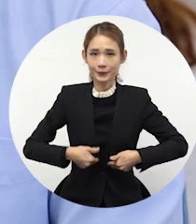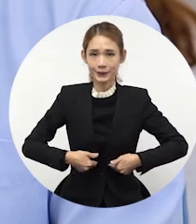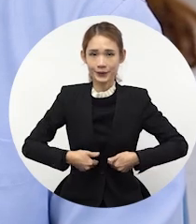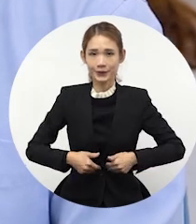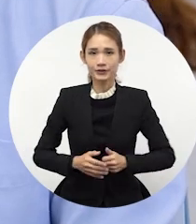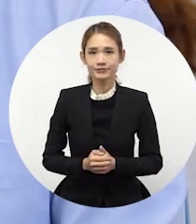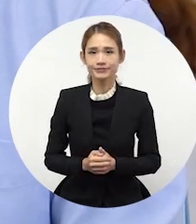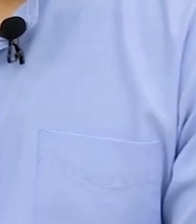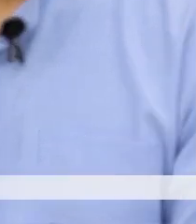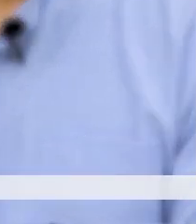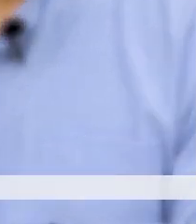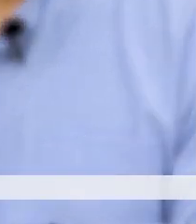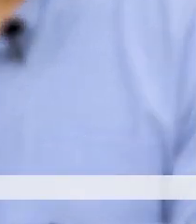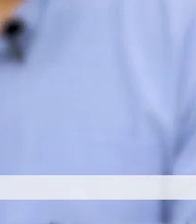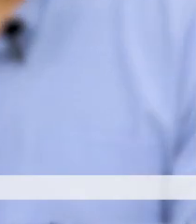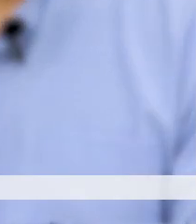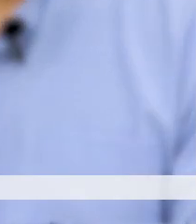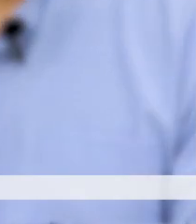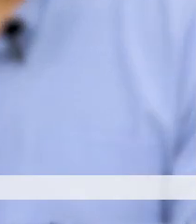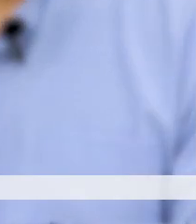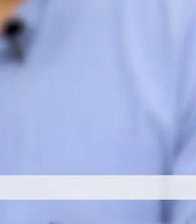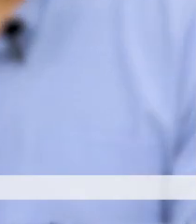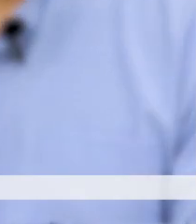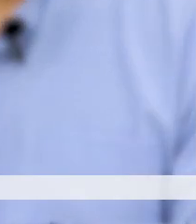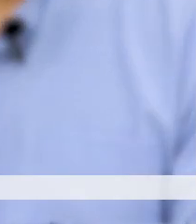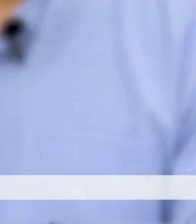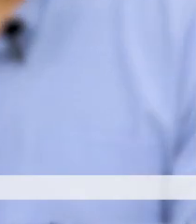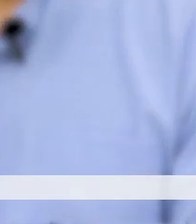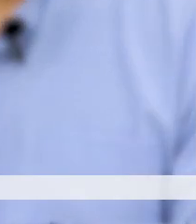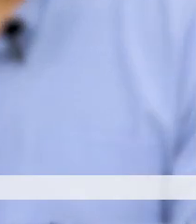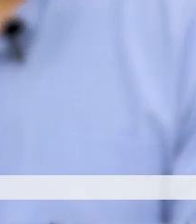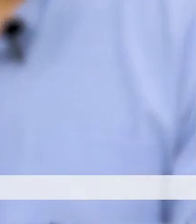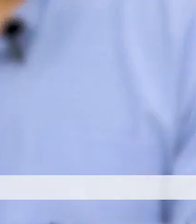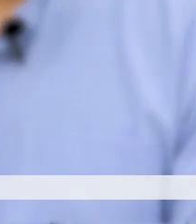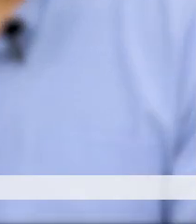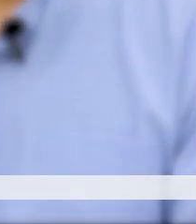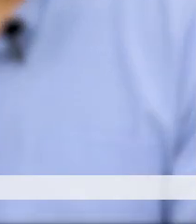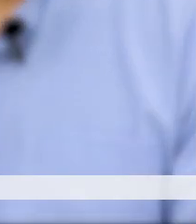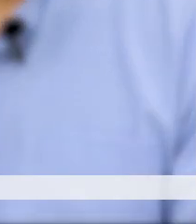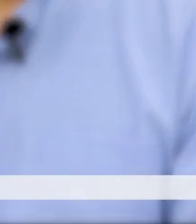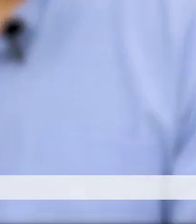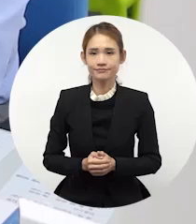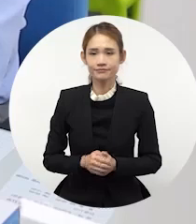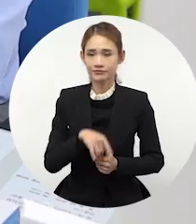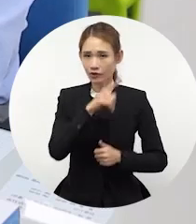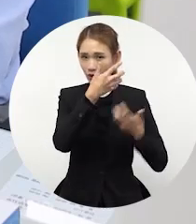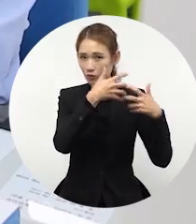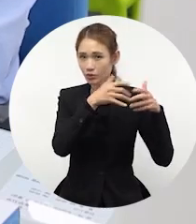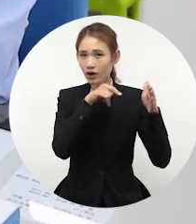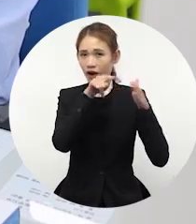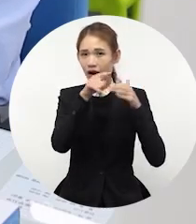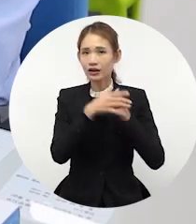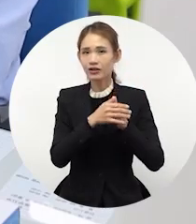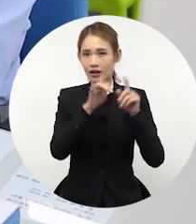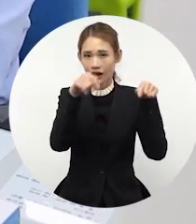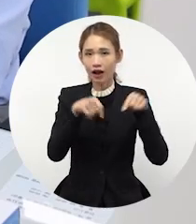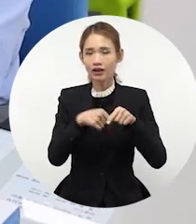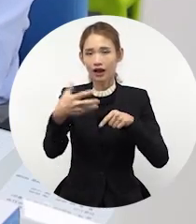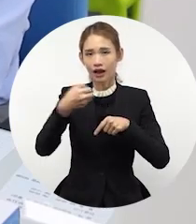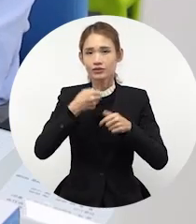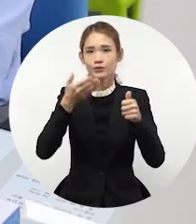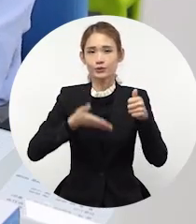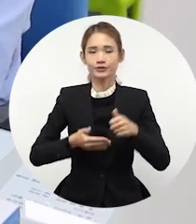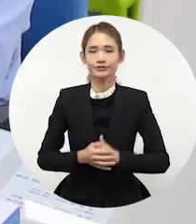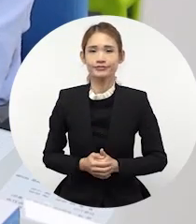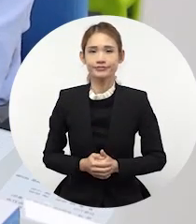한 부 필요한데요. 상황 3. 등본이 한 부 필요한데요. 공무원이 민원인을 무인 보지 않은 발급기에서 채 등본